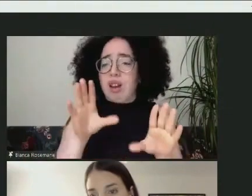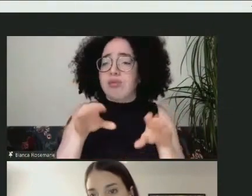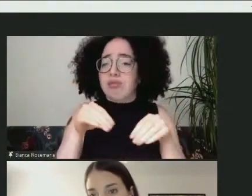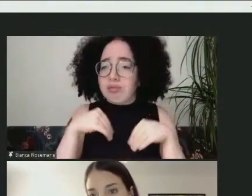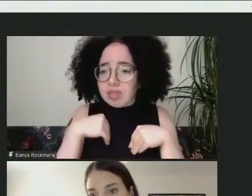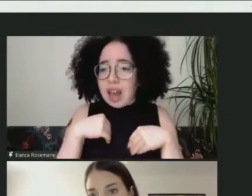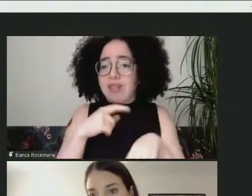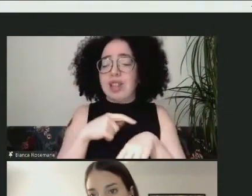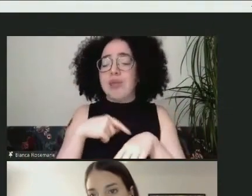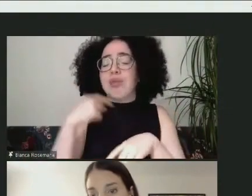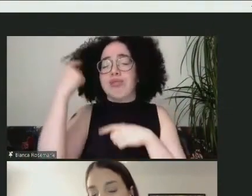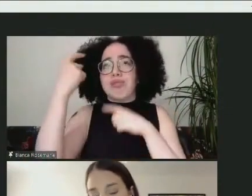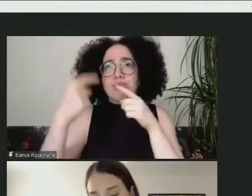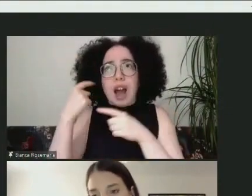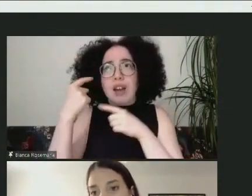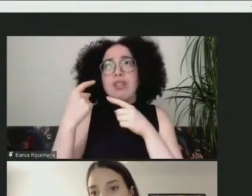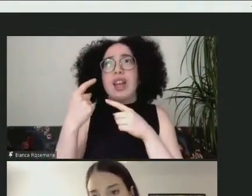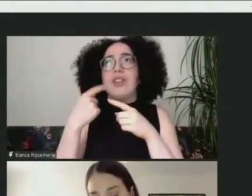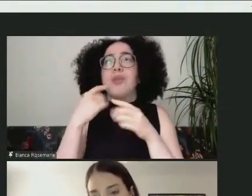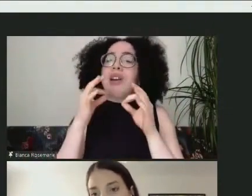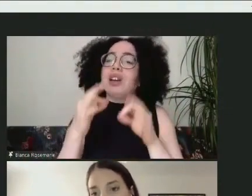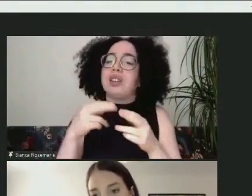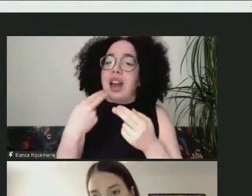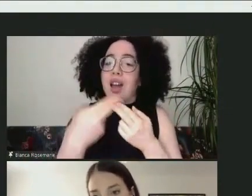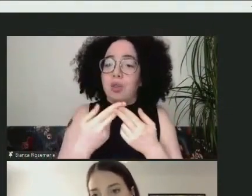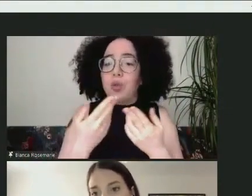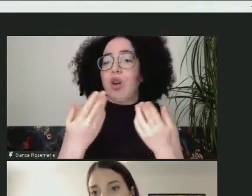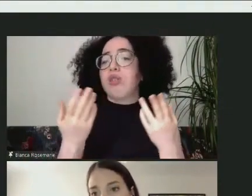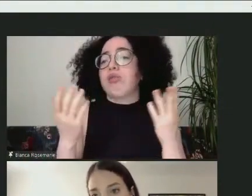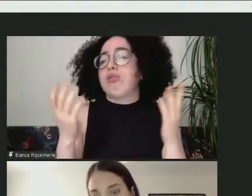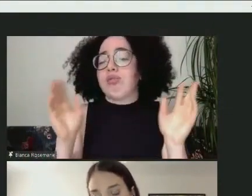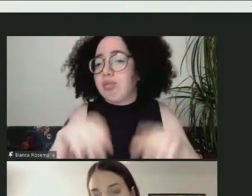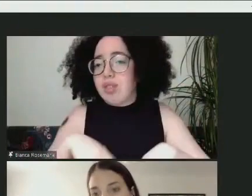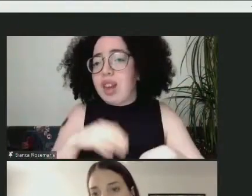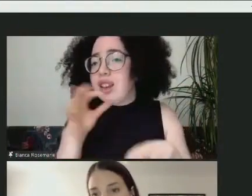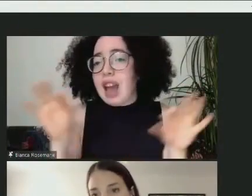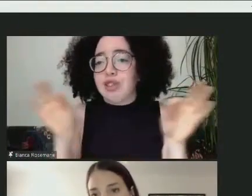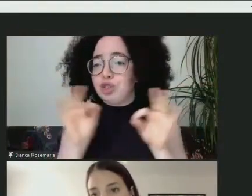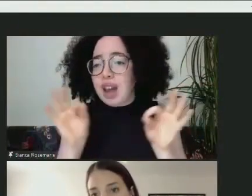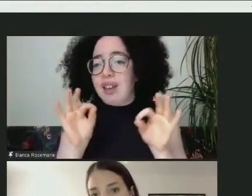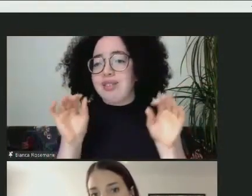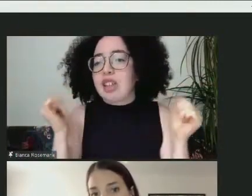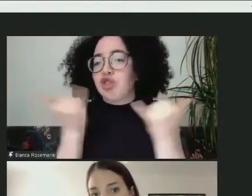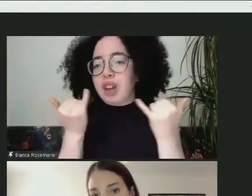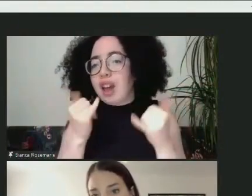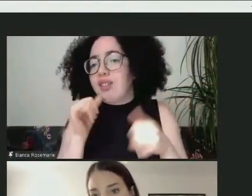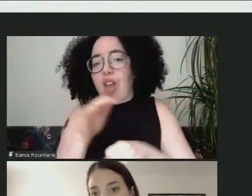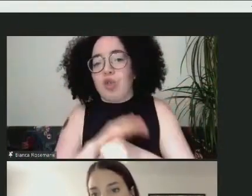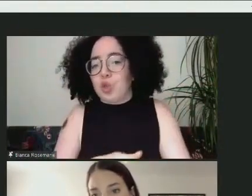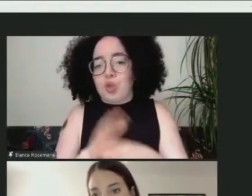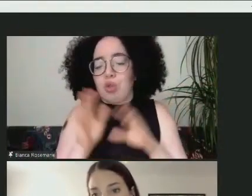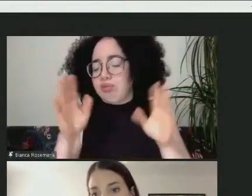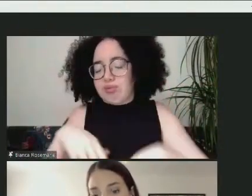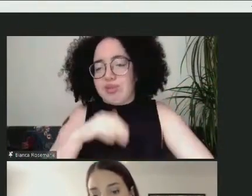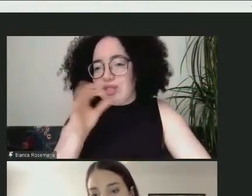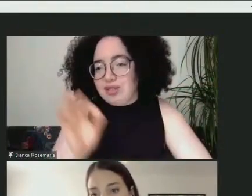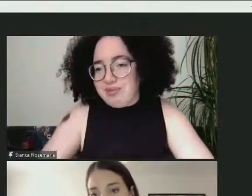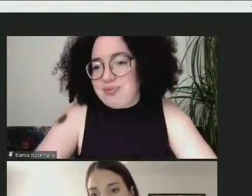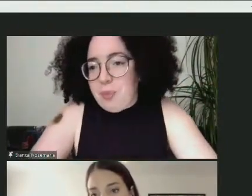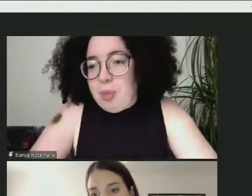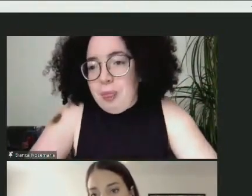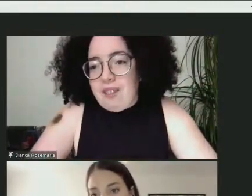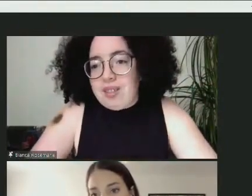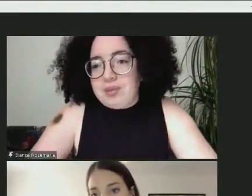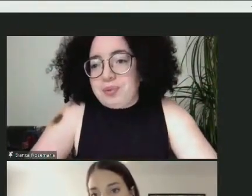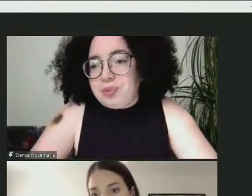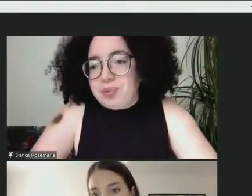sofort zurückschreiben, das macht mir da jetzt auch keinen Druck. Ich nehme mir Zeit, ich schaue mir das dann an und dann ja, schaue ich, ob ich antworten will. Aber ich nehme da jetzt auch